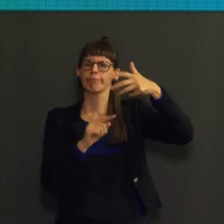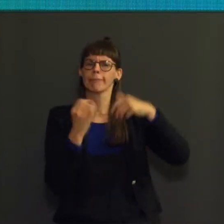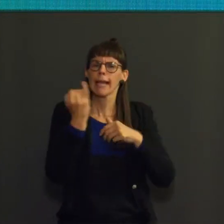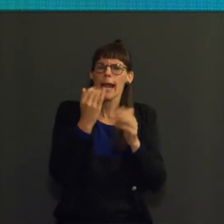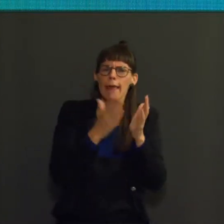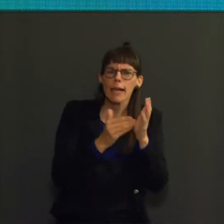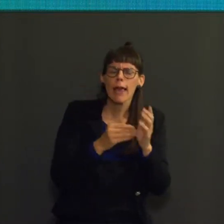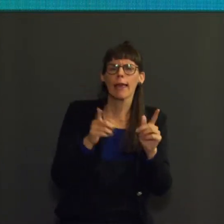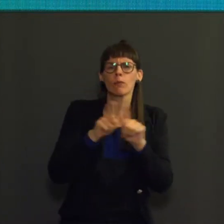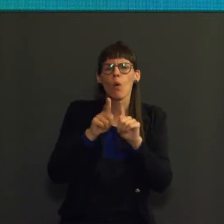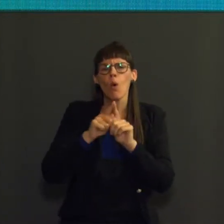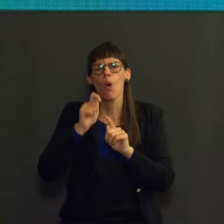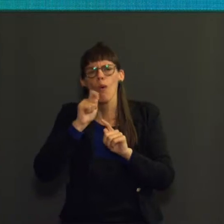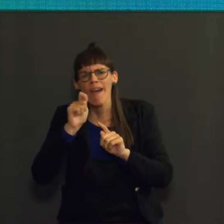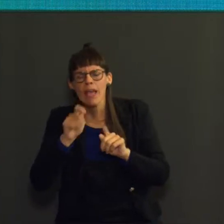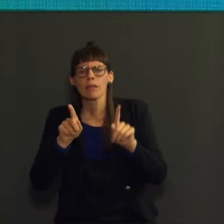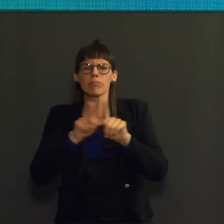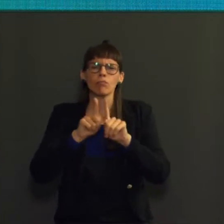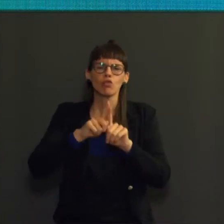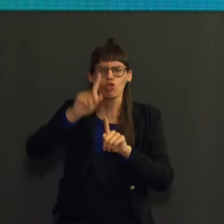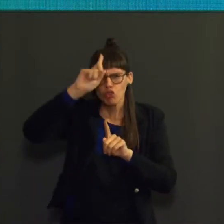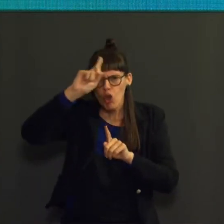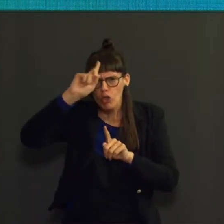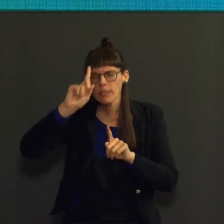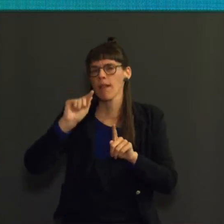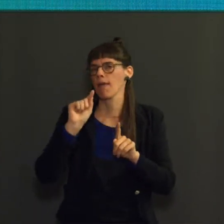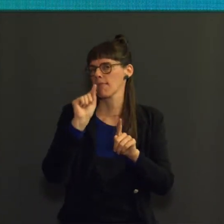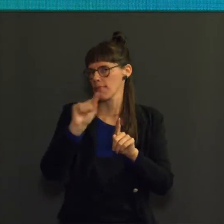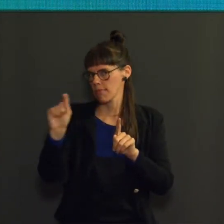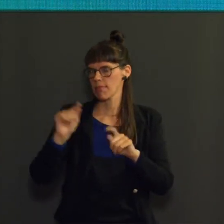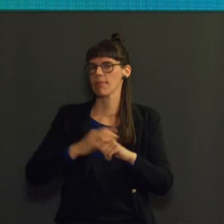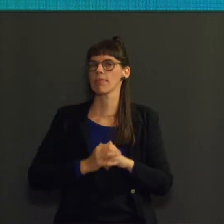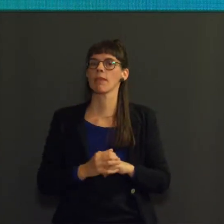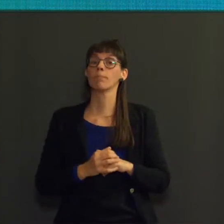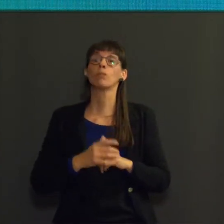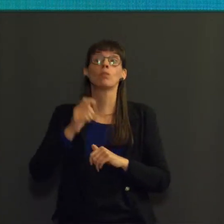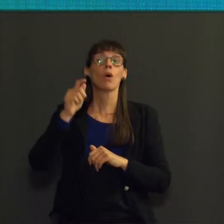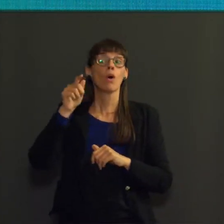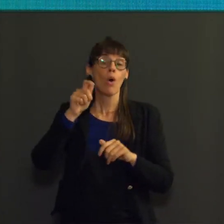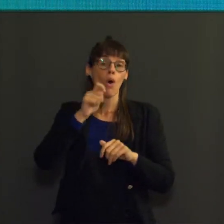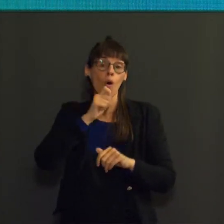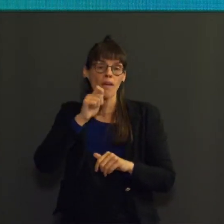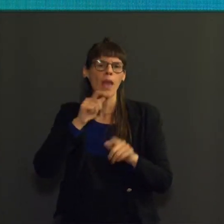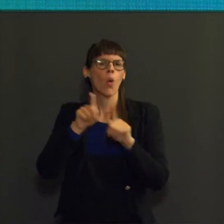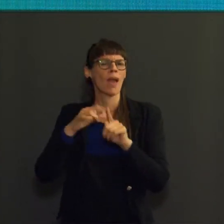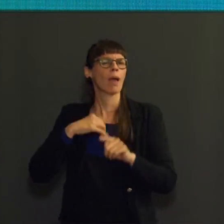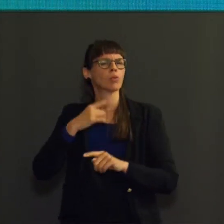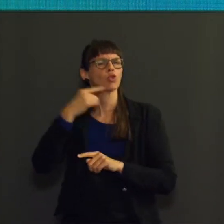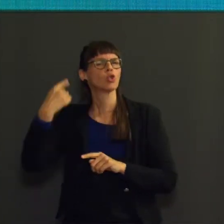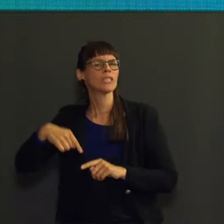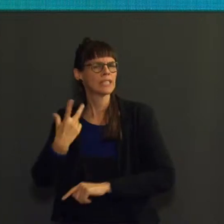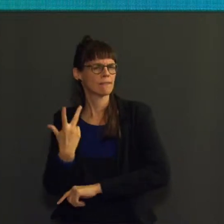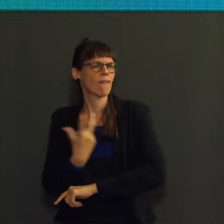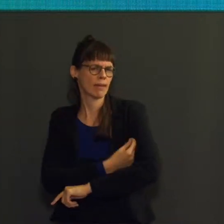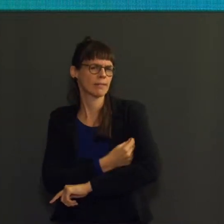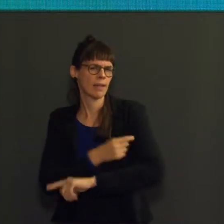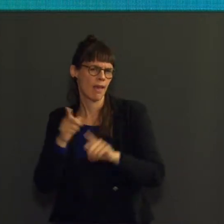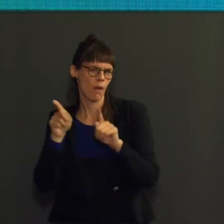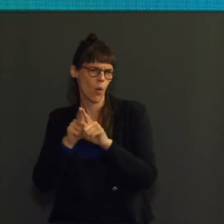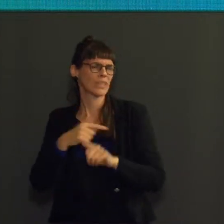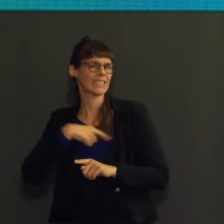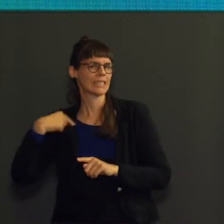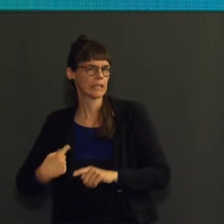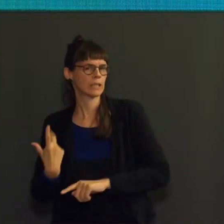ook Hongarije en Duitsland. En zoals u weet, in Hongarije gebruikt men ook het Russische vaccin als